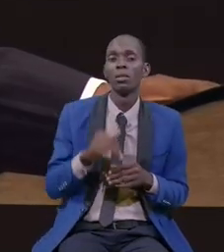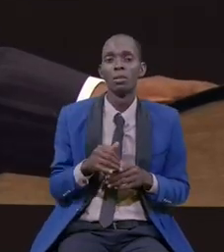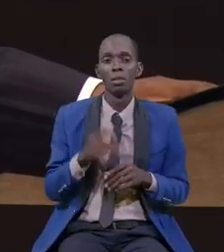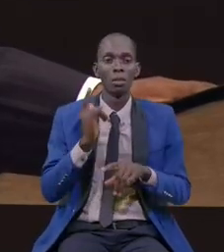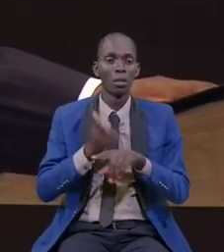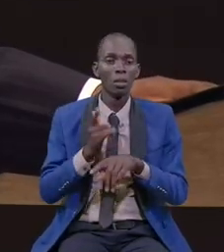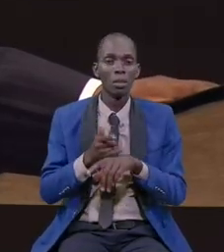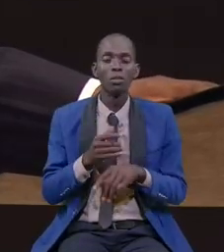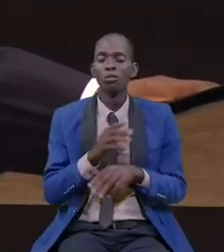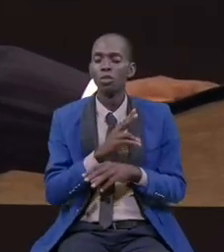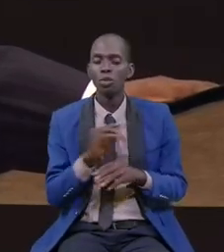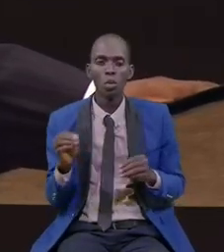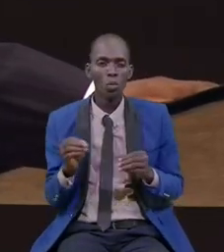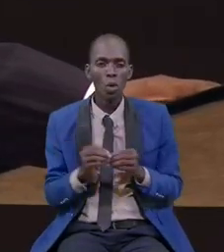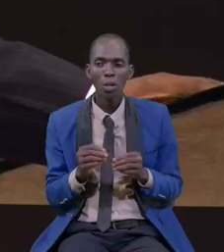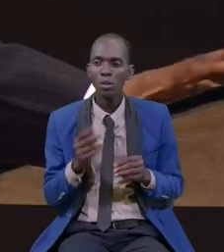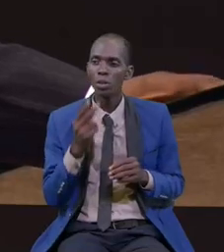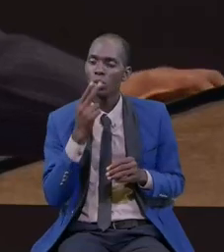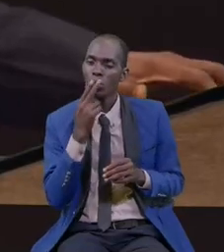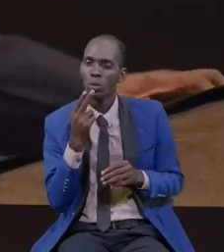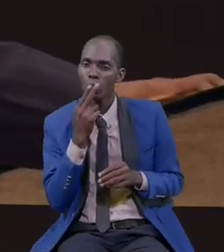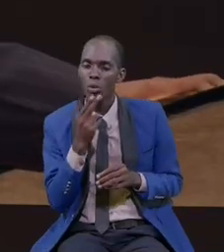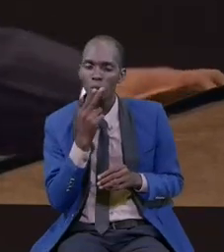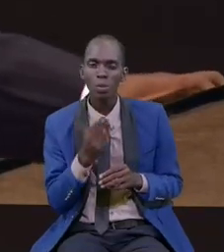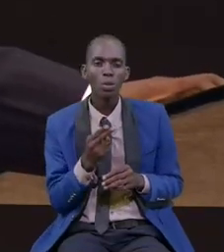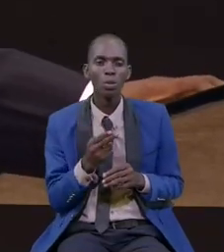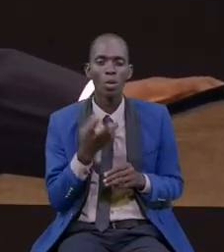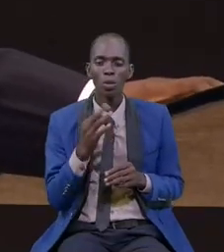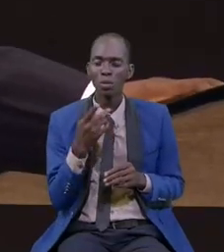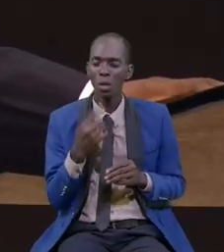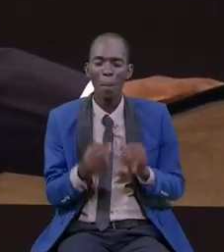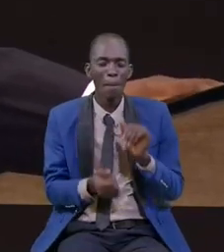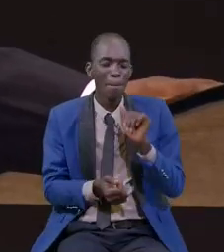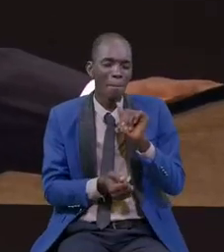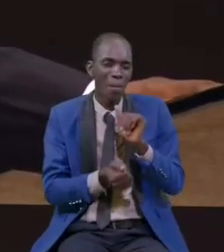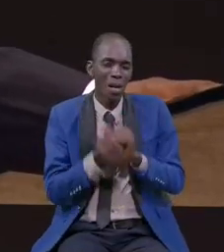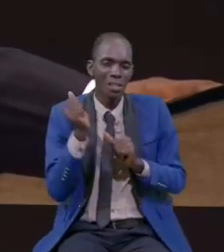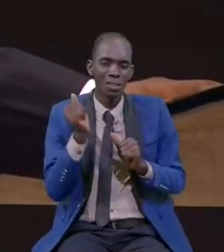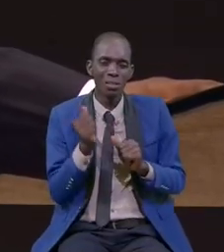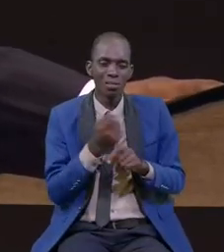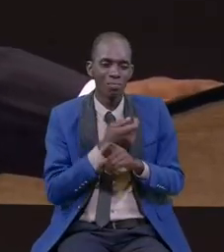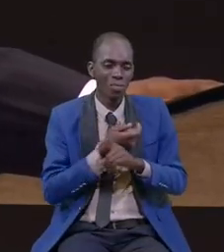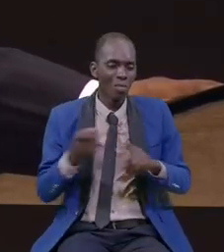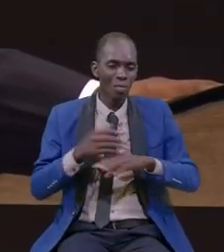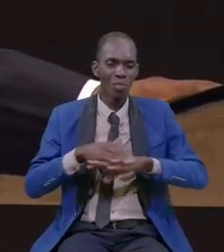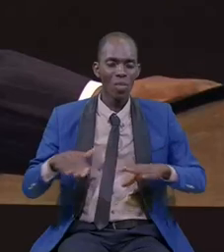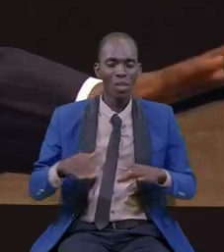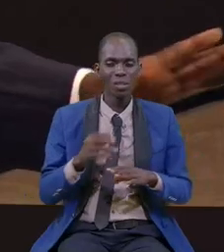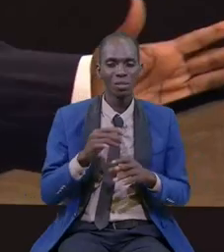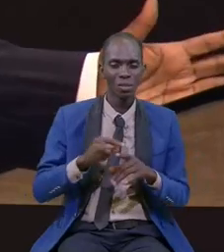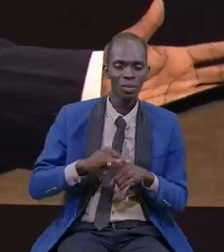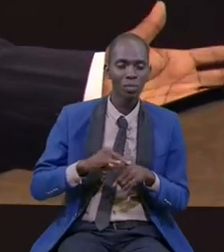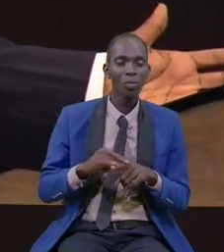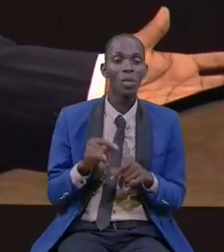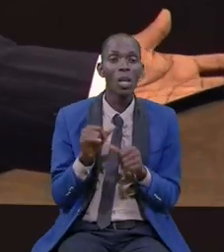fume pas la cigarette ou bien on ne on ne fait pas la chose la plus souillée et les autres choses que vous vous avez l'habitude de faire